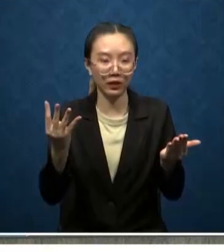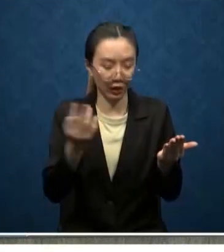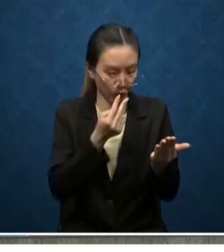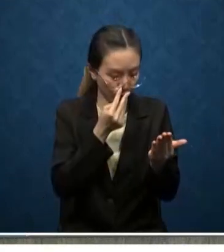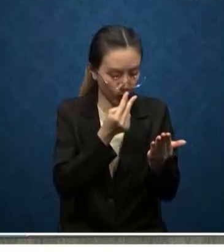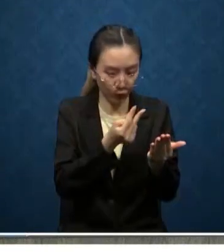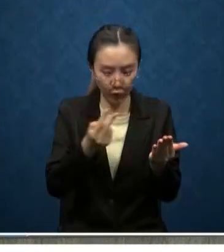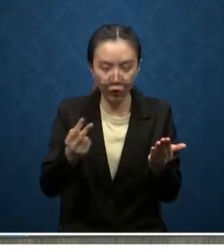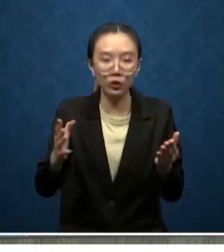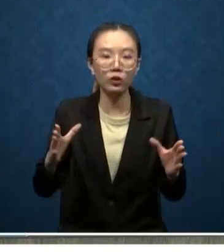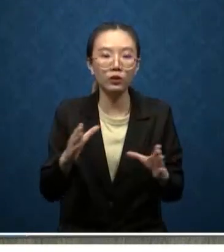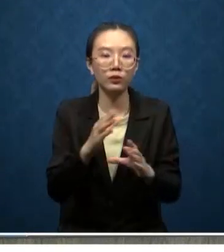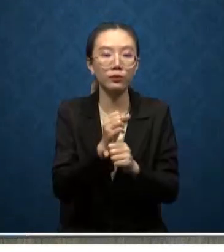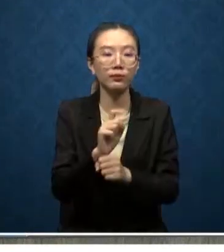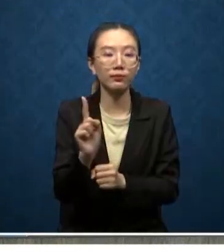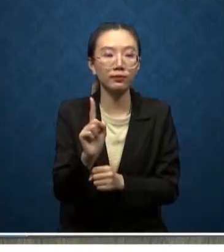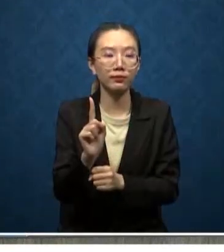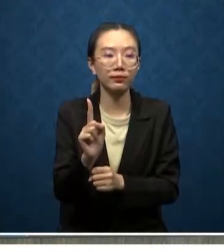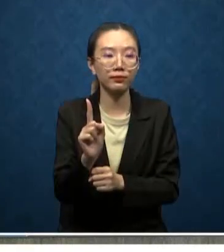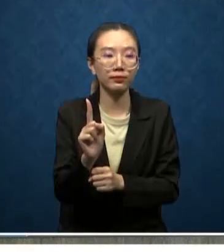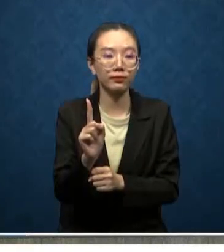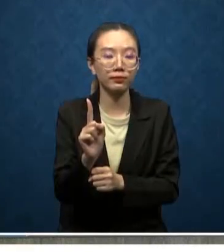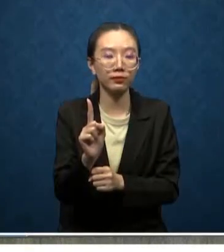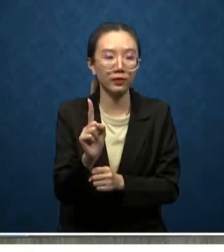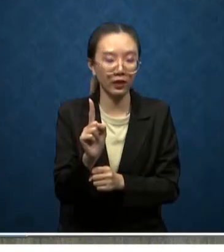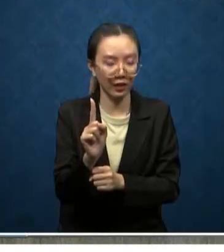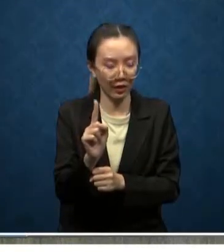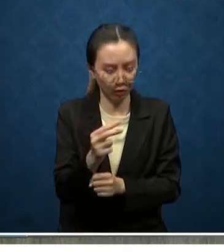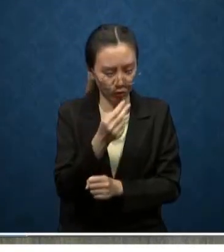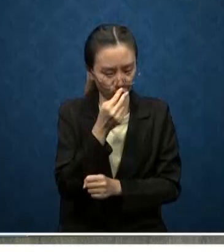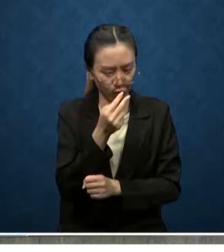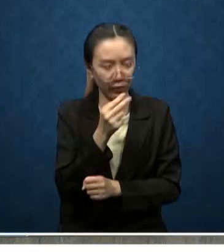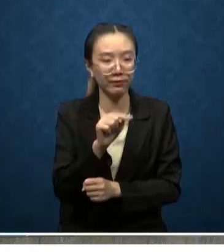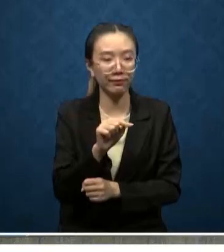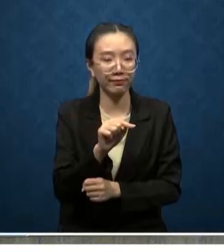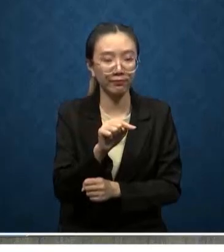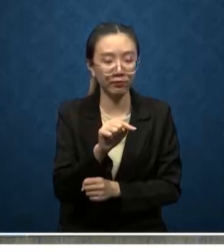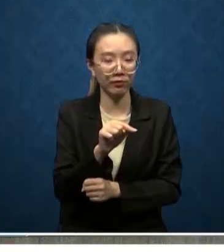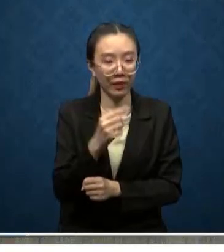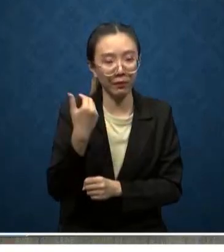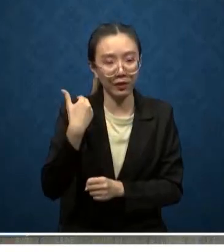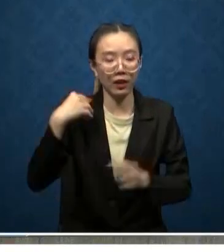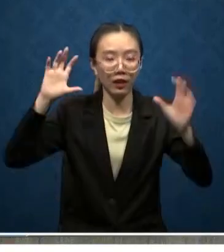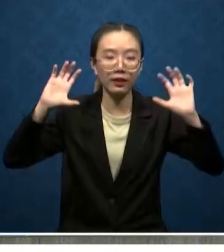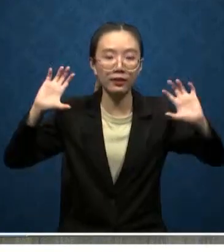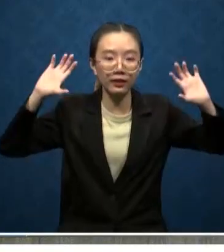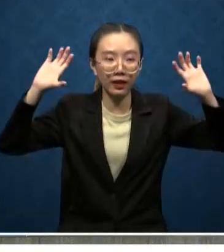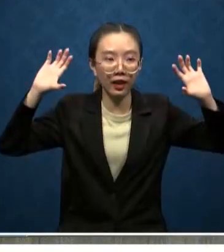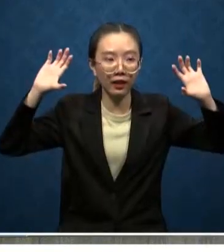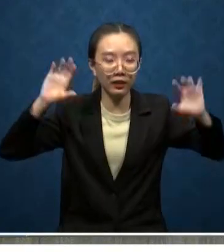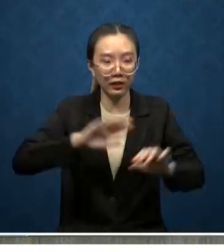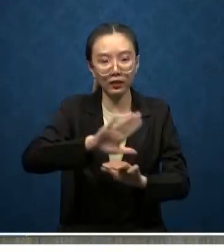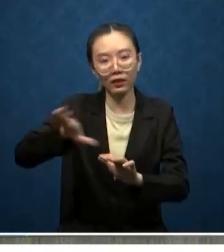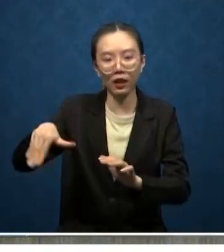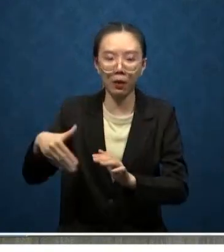ในภาพรวมนะครับเป็นที่น่าสังเกตว่าทุกส่วนราชการล้วนให้